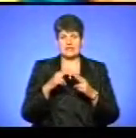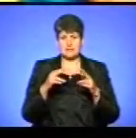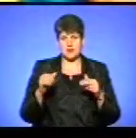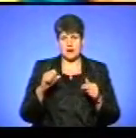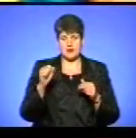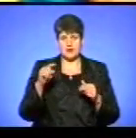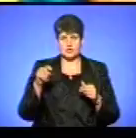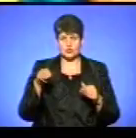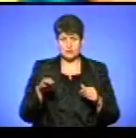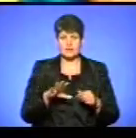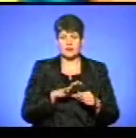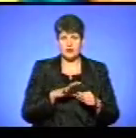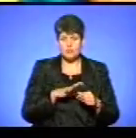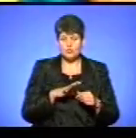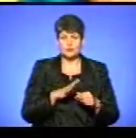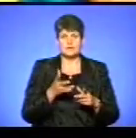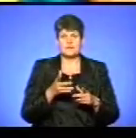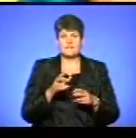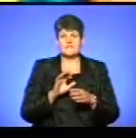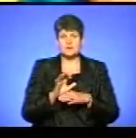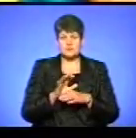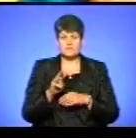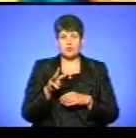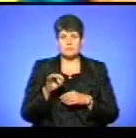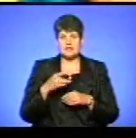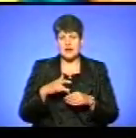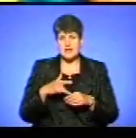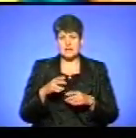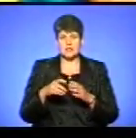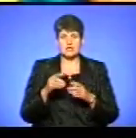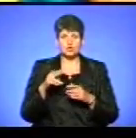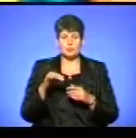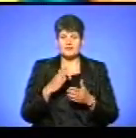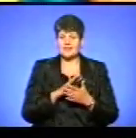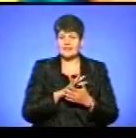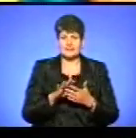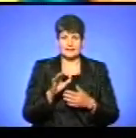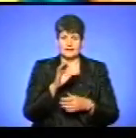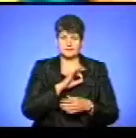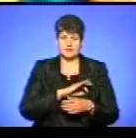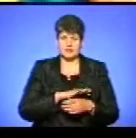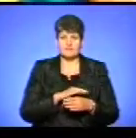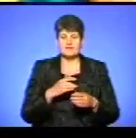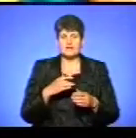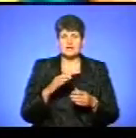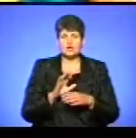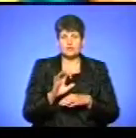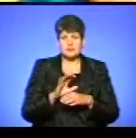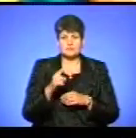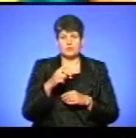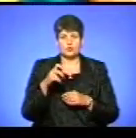відбулася в антимонопольному комітеті, виробництво мінеральних добрив стало нерентабельним. Виробництво хлору і соляної кислоти було